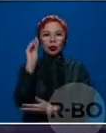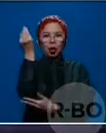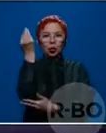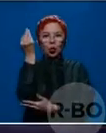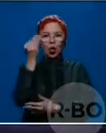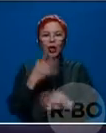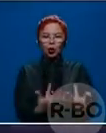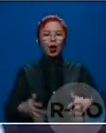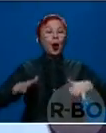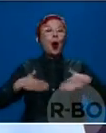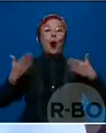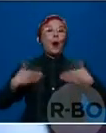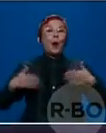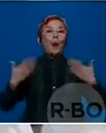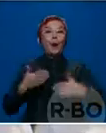bahagia